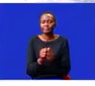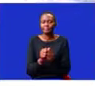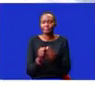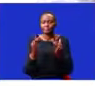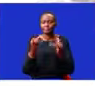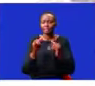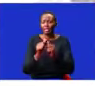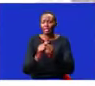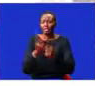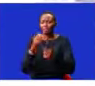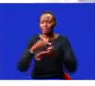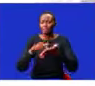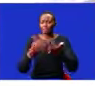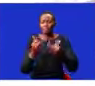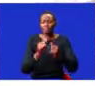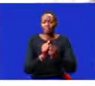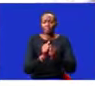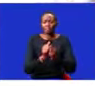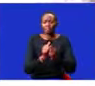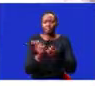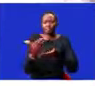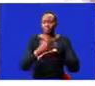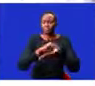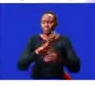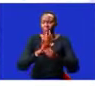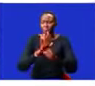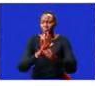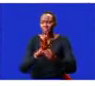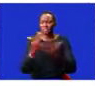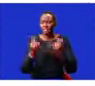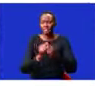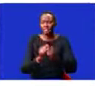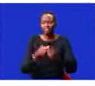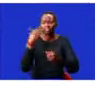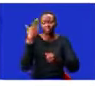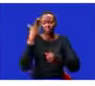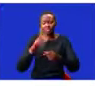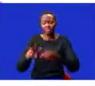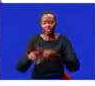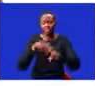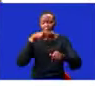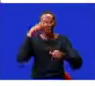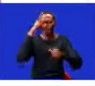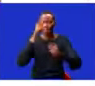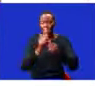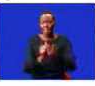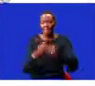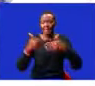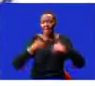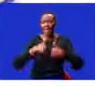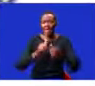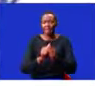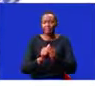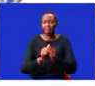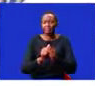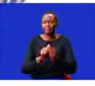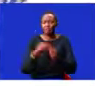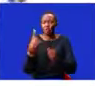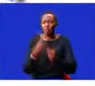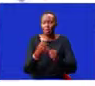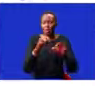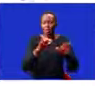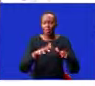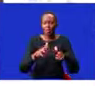fees. Anaturipisa mbei kali sana. Na tunashindwa sisi wazazi. Tuko na nikulima tunalima tunaenda huko